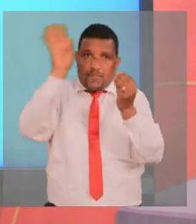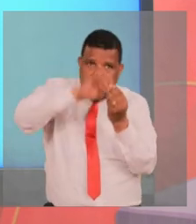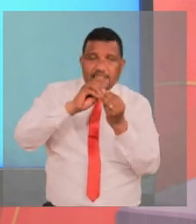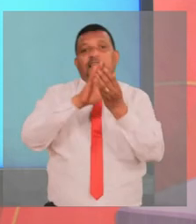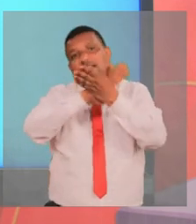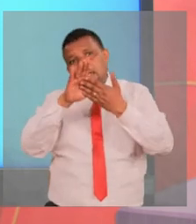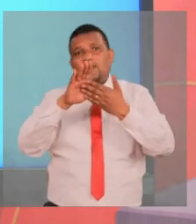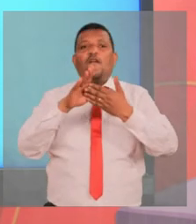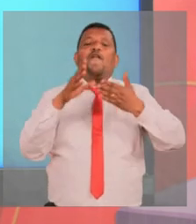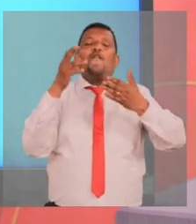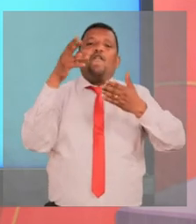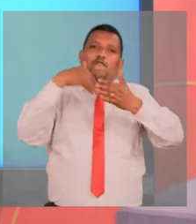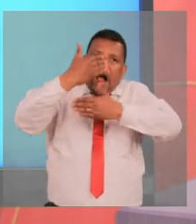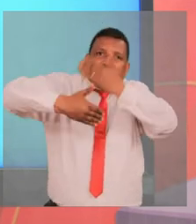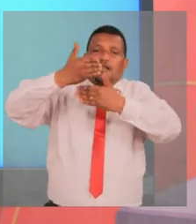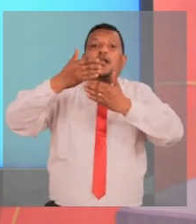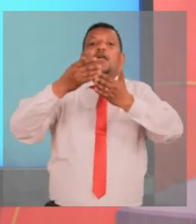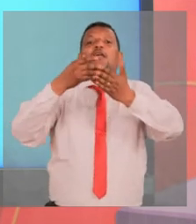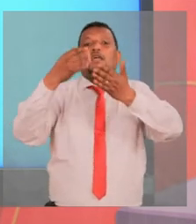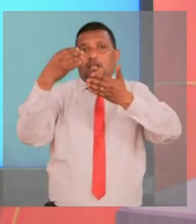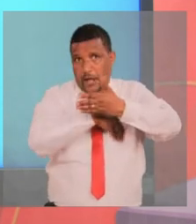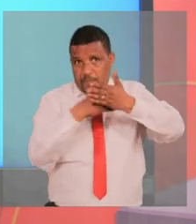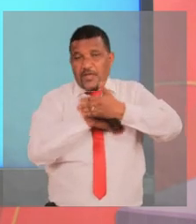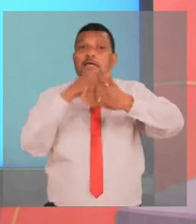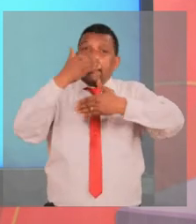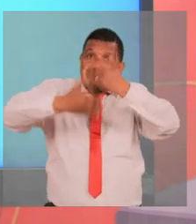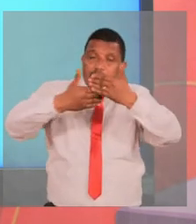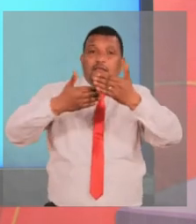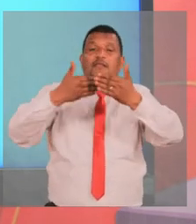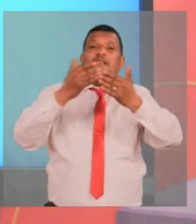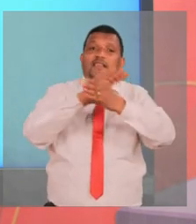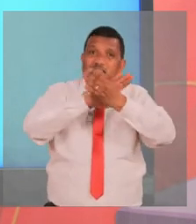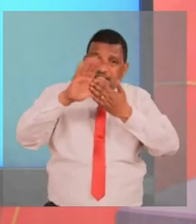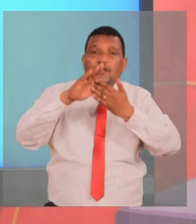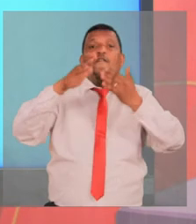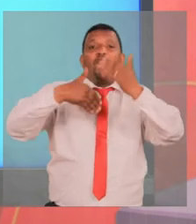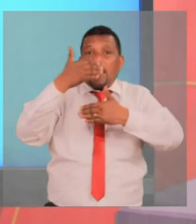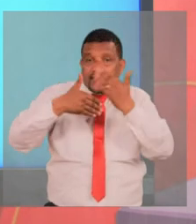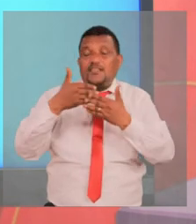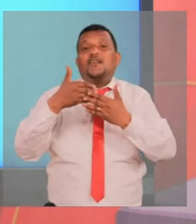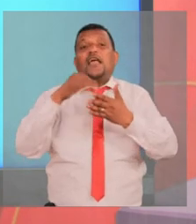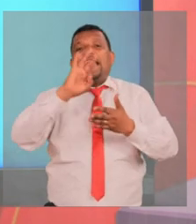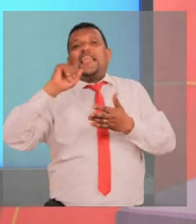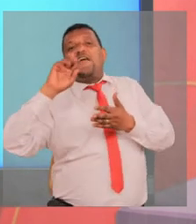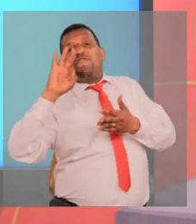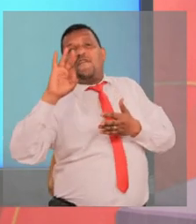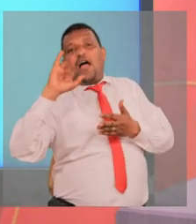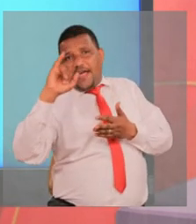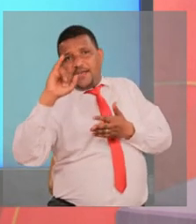सब्सक्राइब एंड इनफॉर्म इन नोएडा